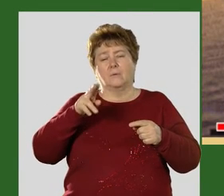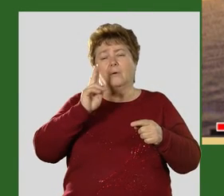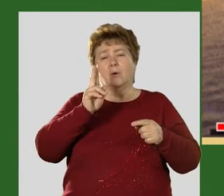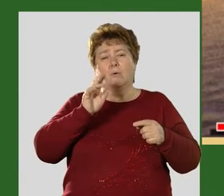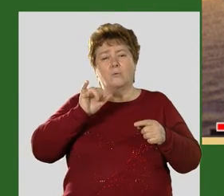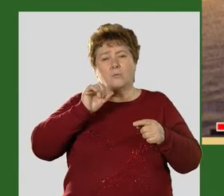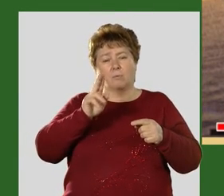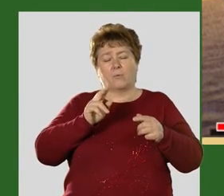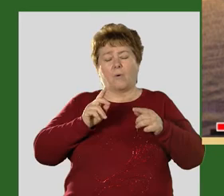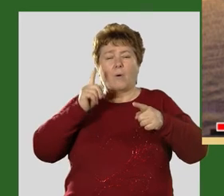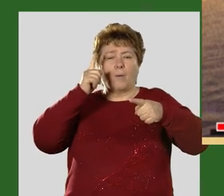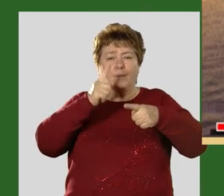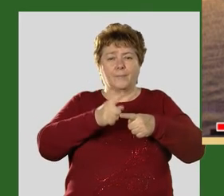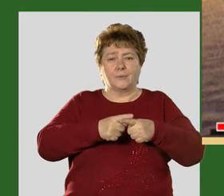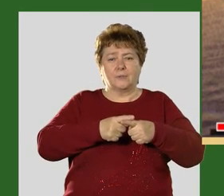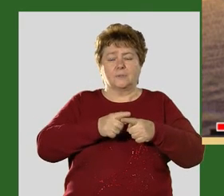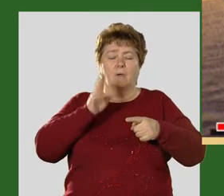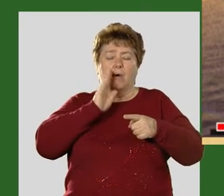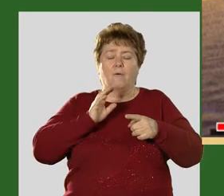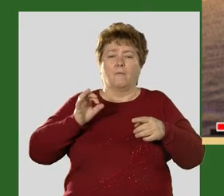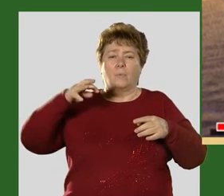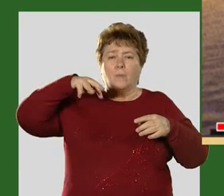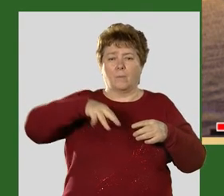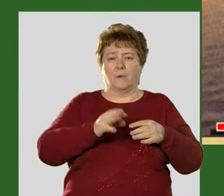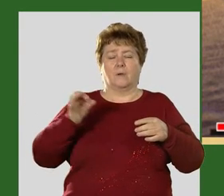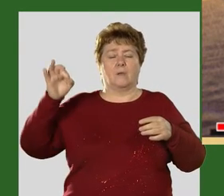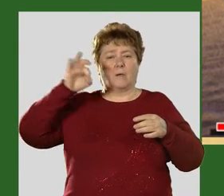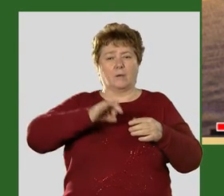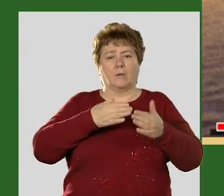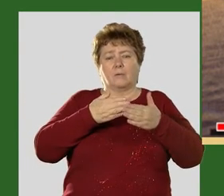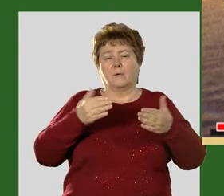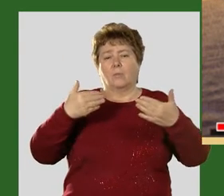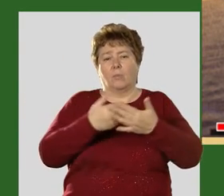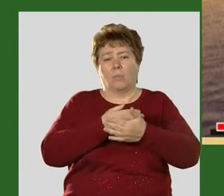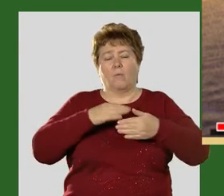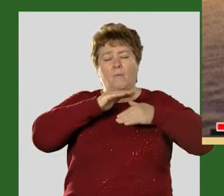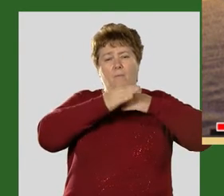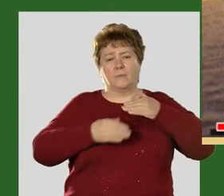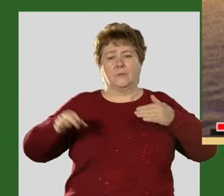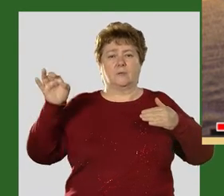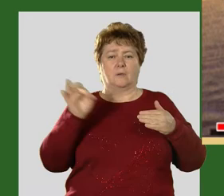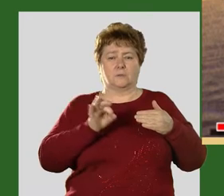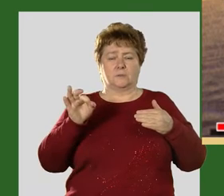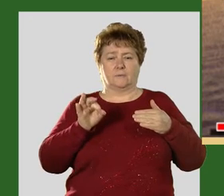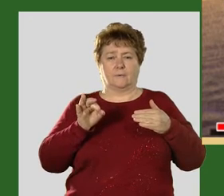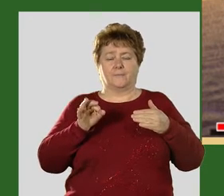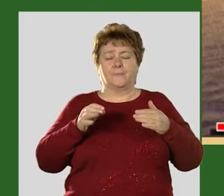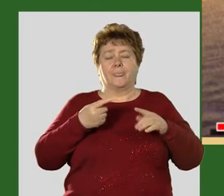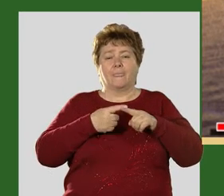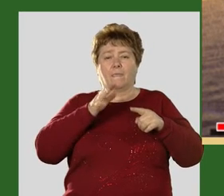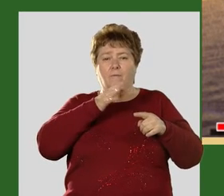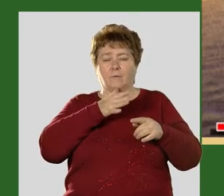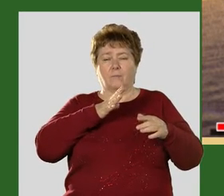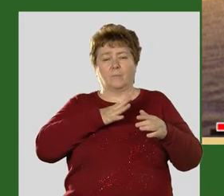Джеймс Кук, пересекая воды морей и океанов, открывали новые материки, острова. На тот